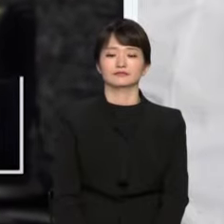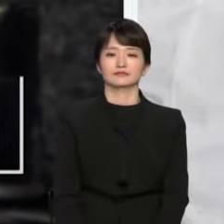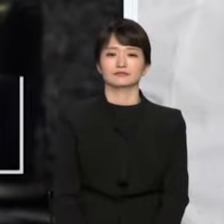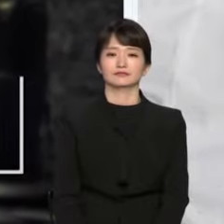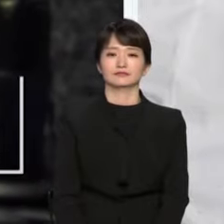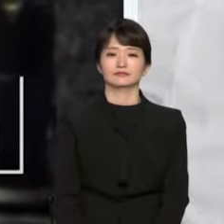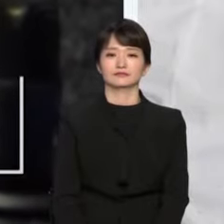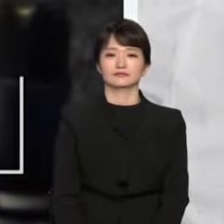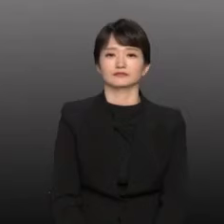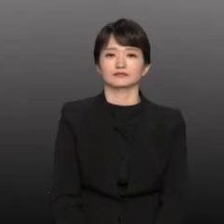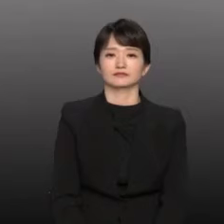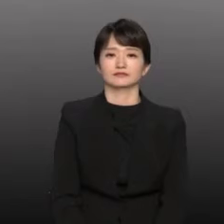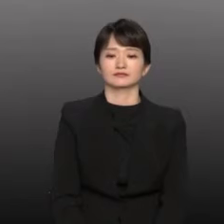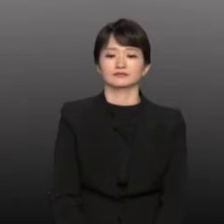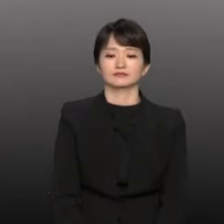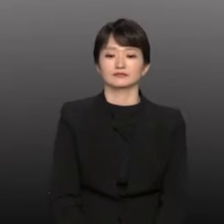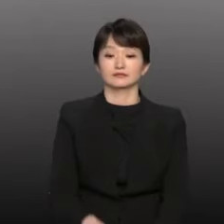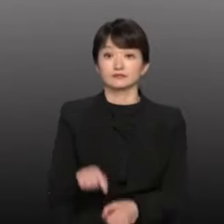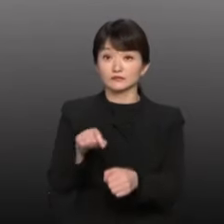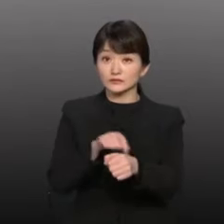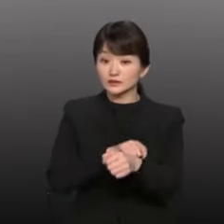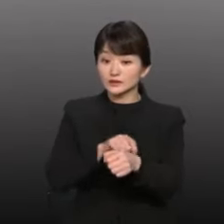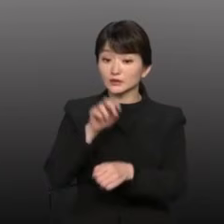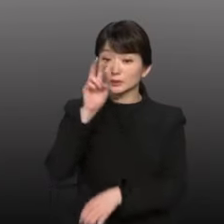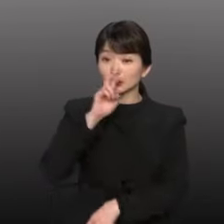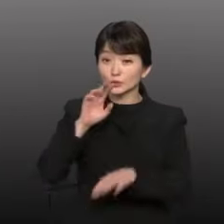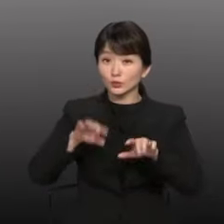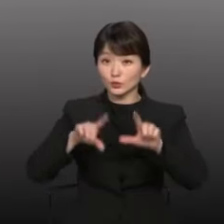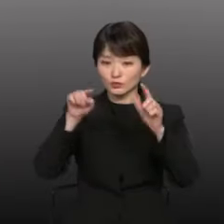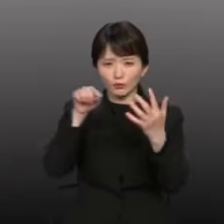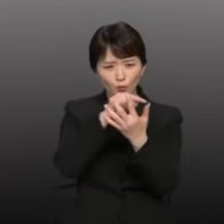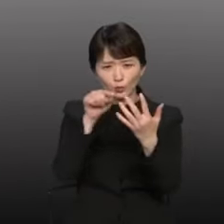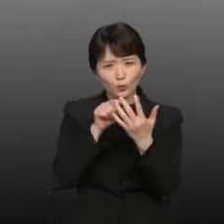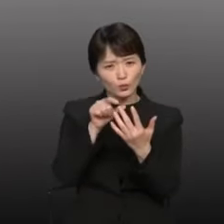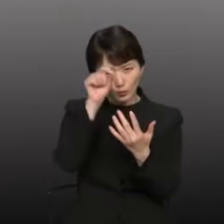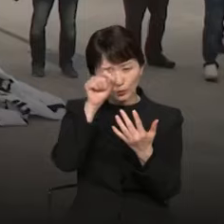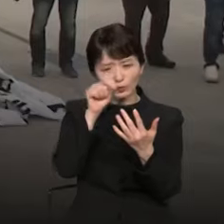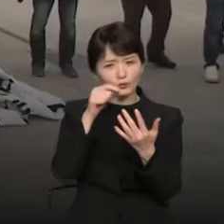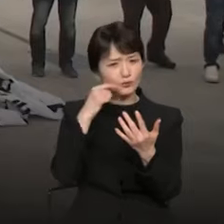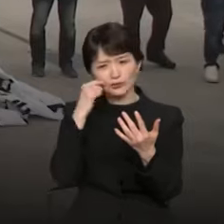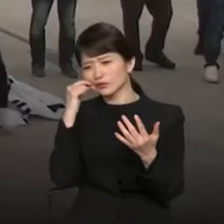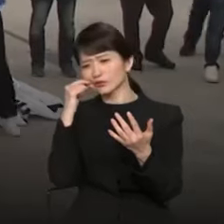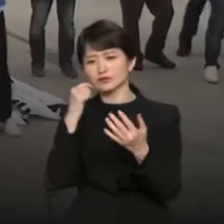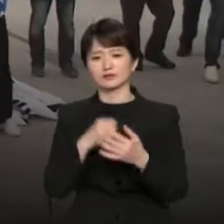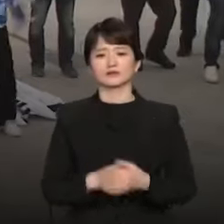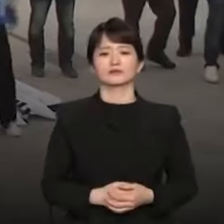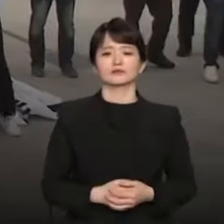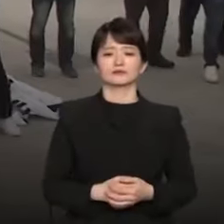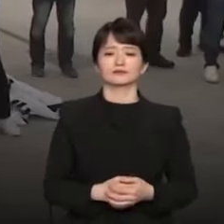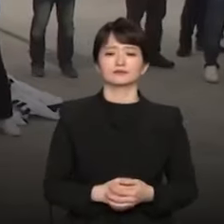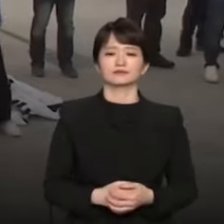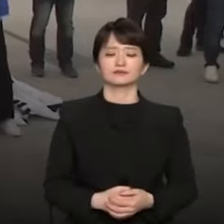달려나가 특히 이 곡은 올해 손에 꼽히는 로고송이죠.